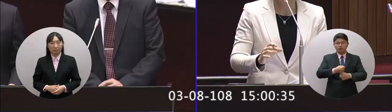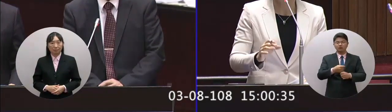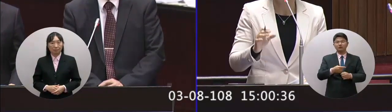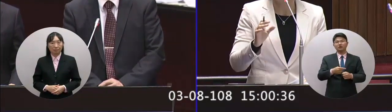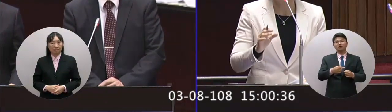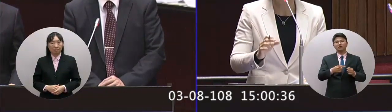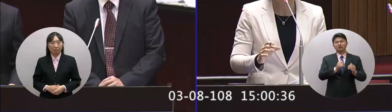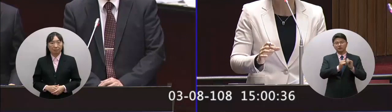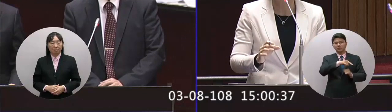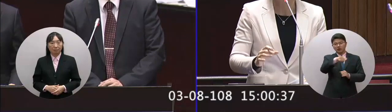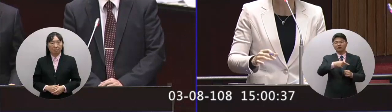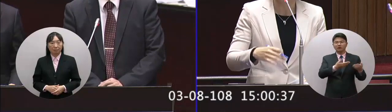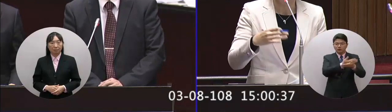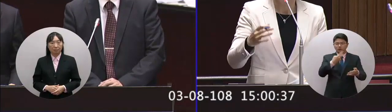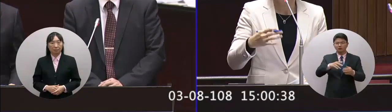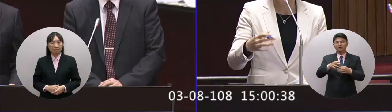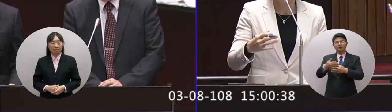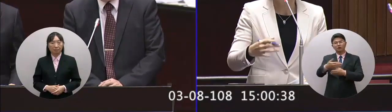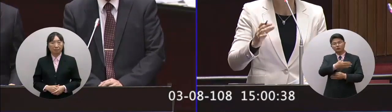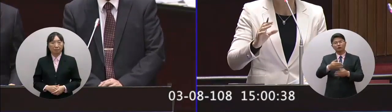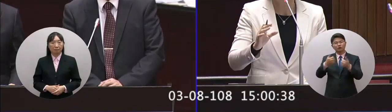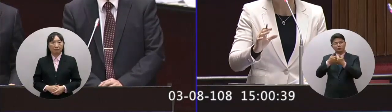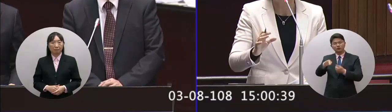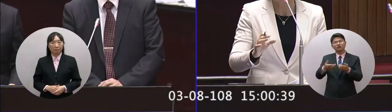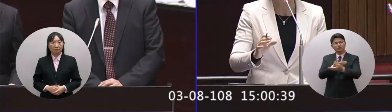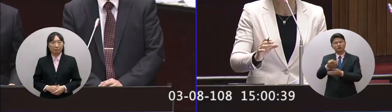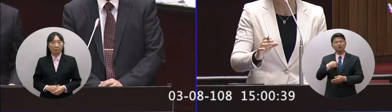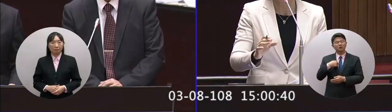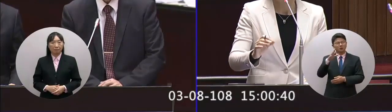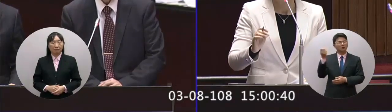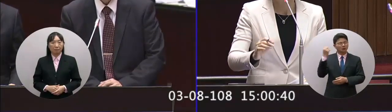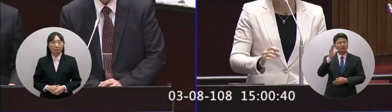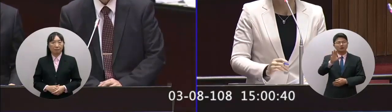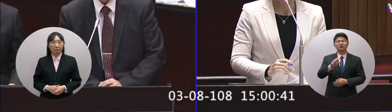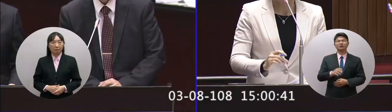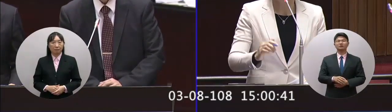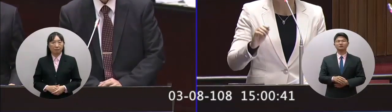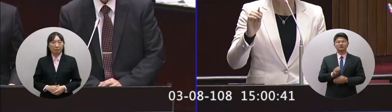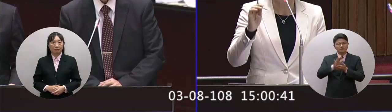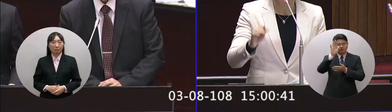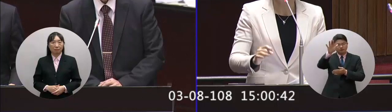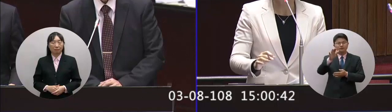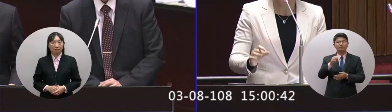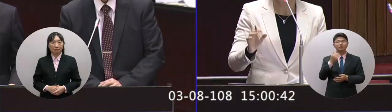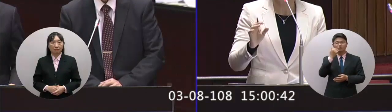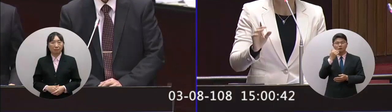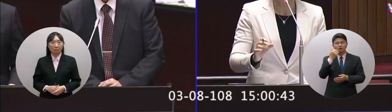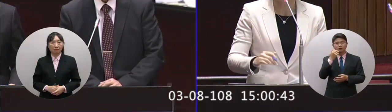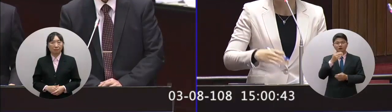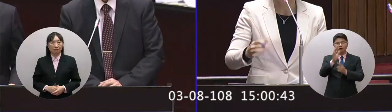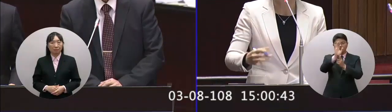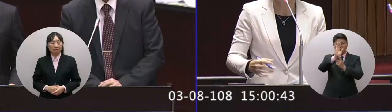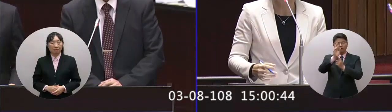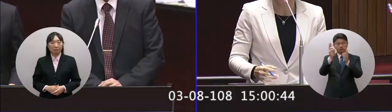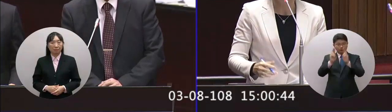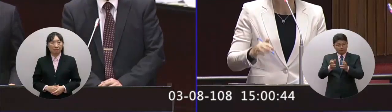跟渔会的沟通，跟渔民的沟通，因为接下来我就听到有很多哈，等于讲未来这个风力这个